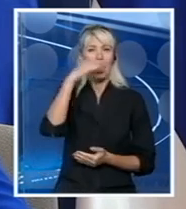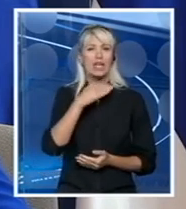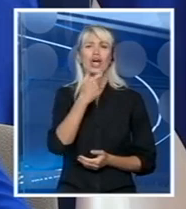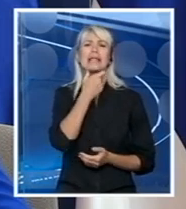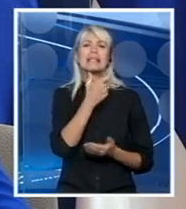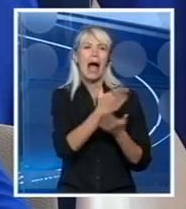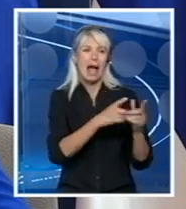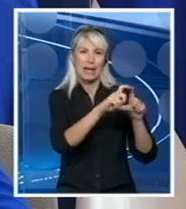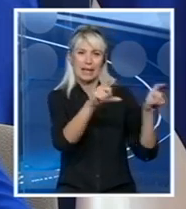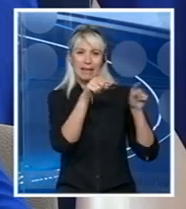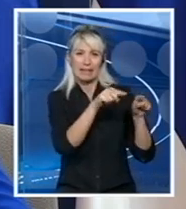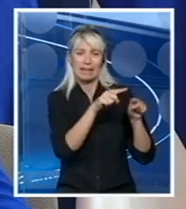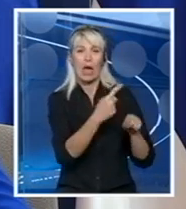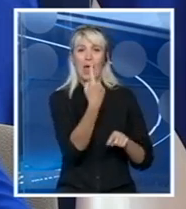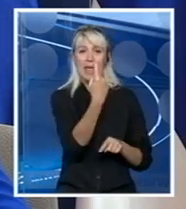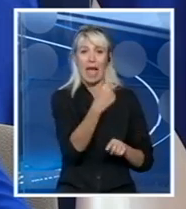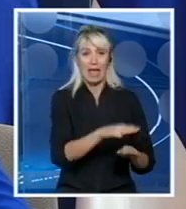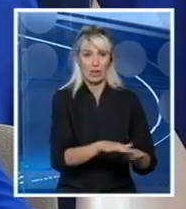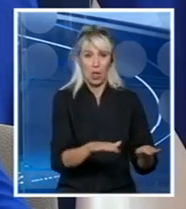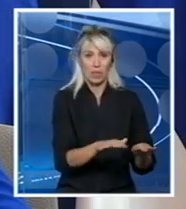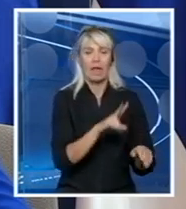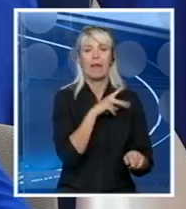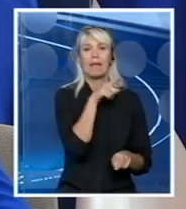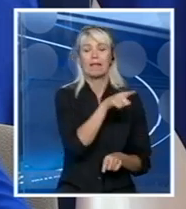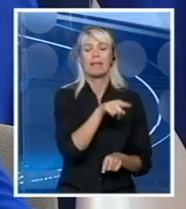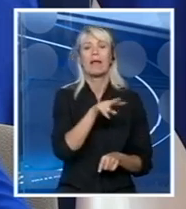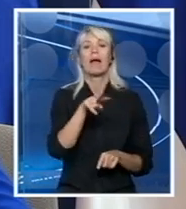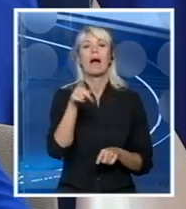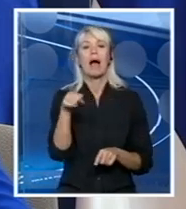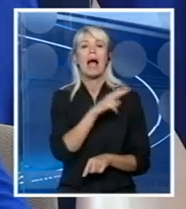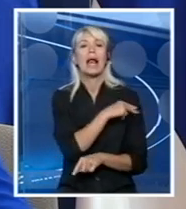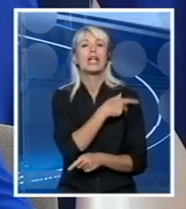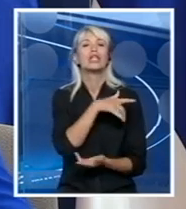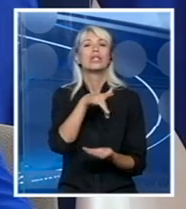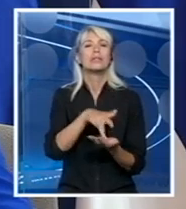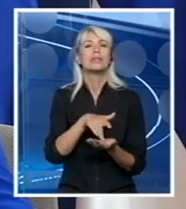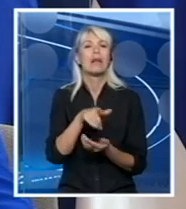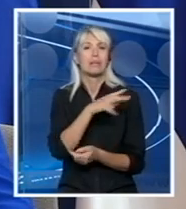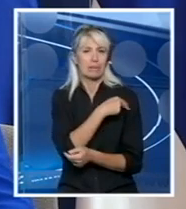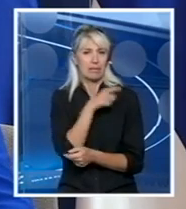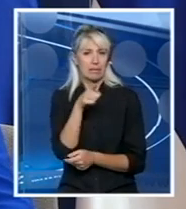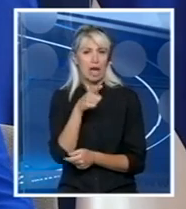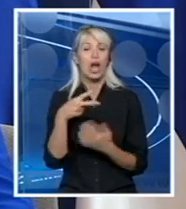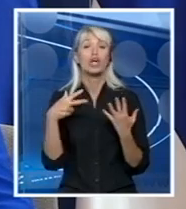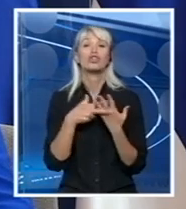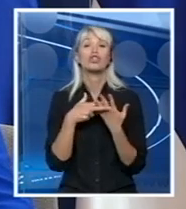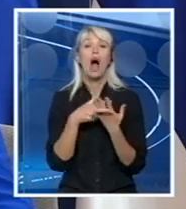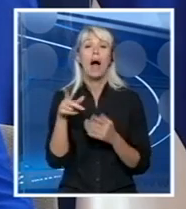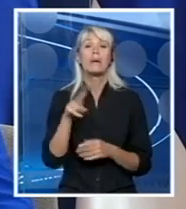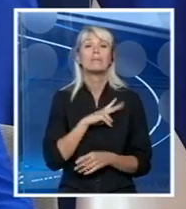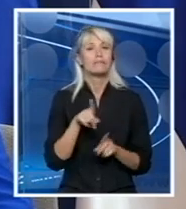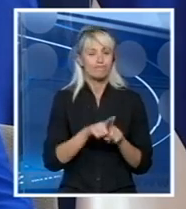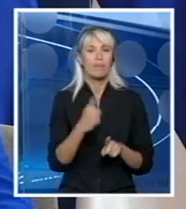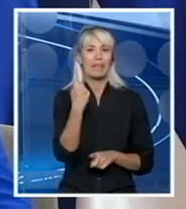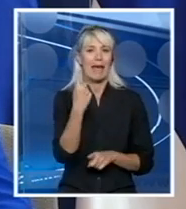delu hospitalizovano je 1 dete, a u kliničko-bolničkom centru Šabac takođe hospitalizovano je 1